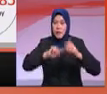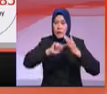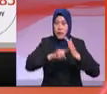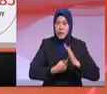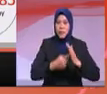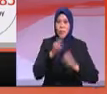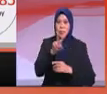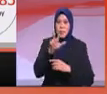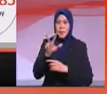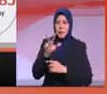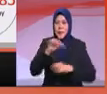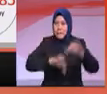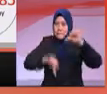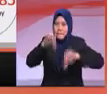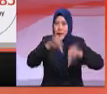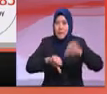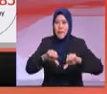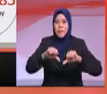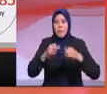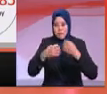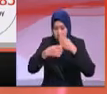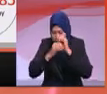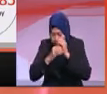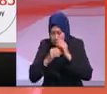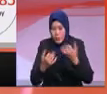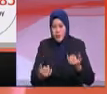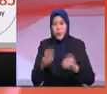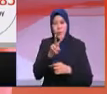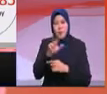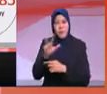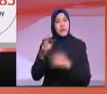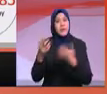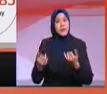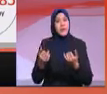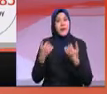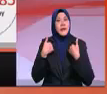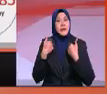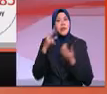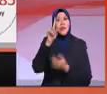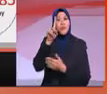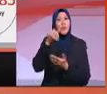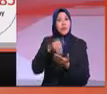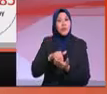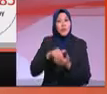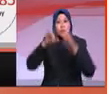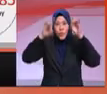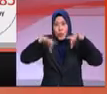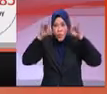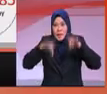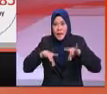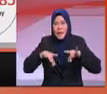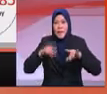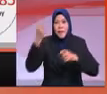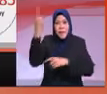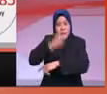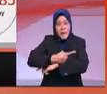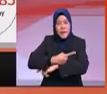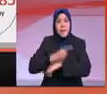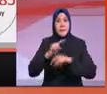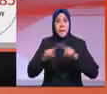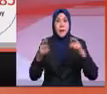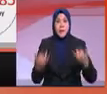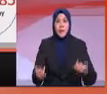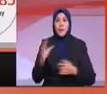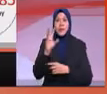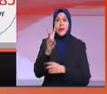23 makmal. Hari ini kita ada 62 makmal. Kita mula dengan 1,000 ujian seharian. Tapi sekarang ini dari 62